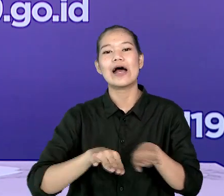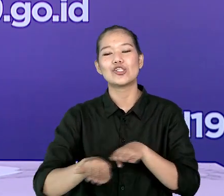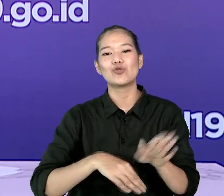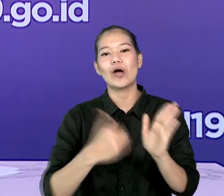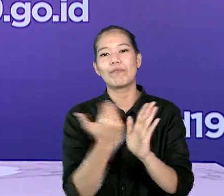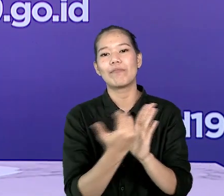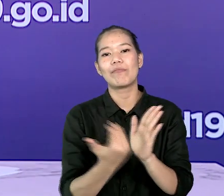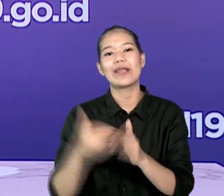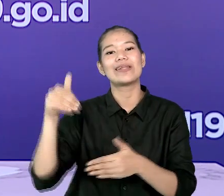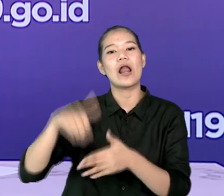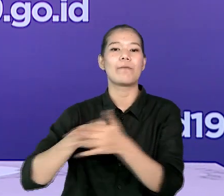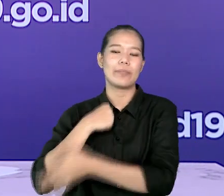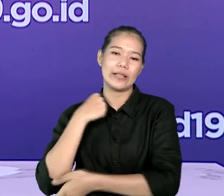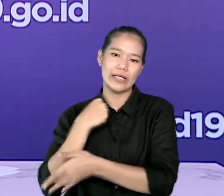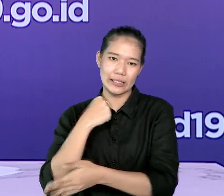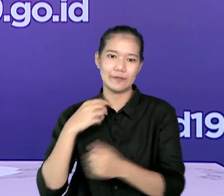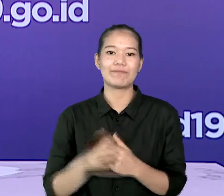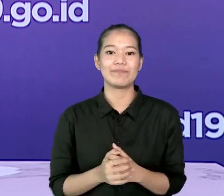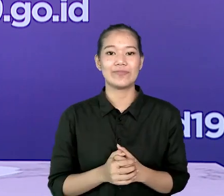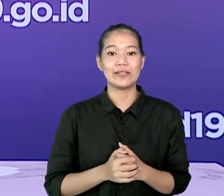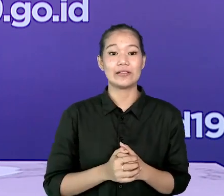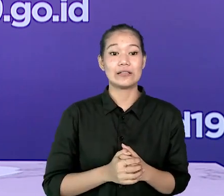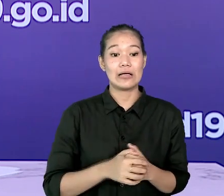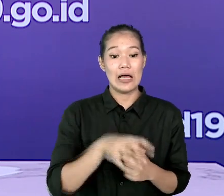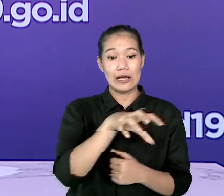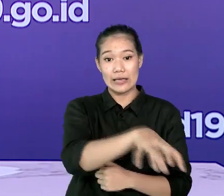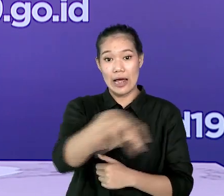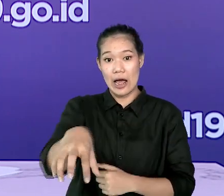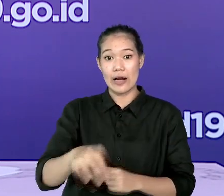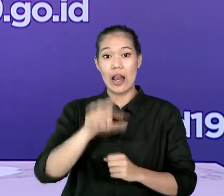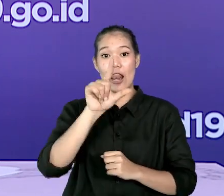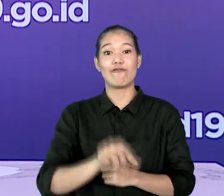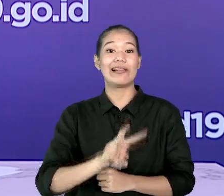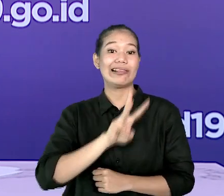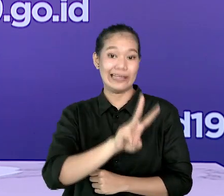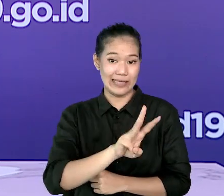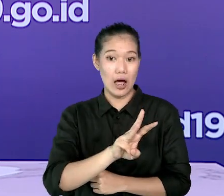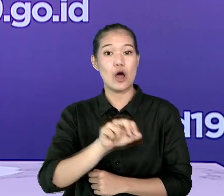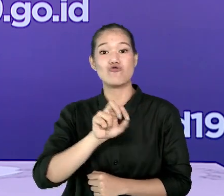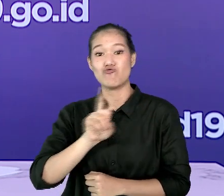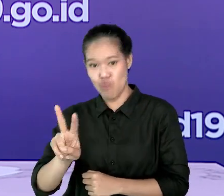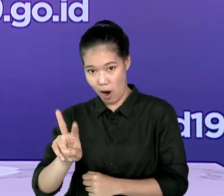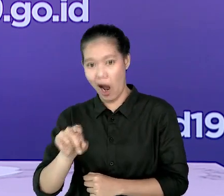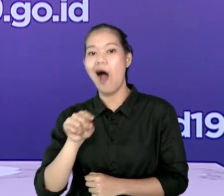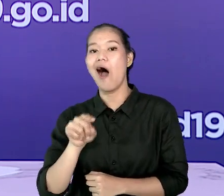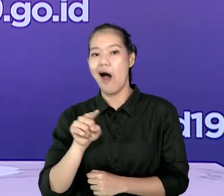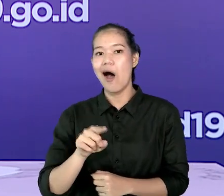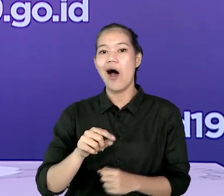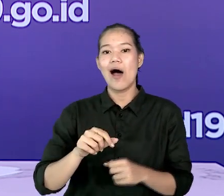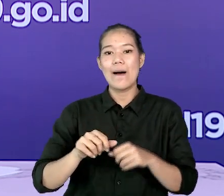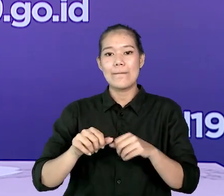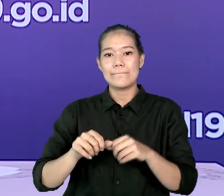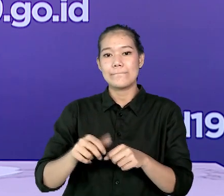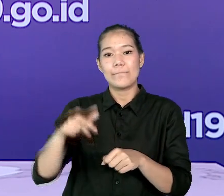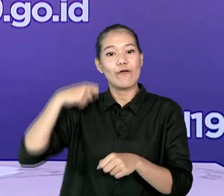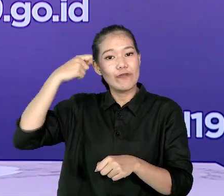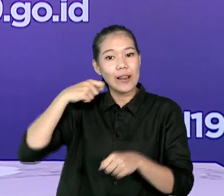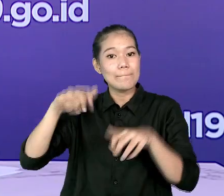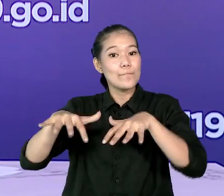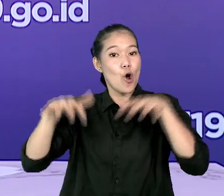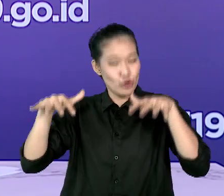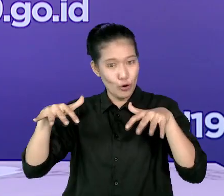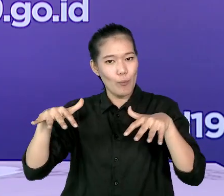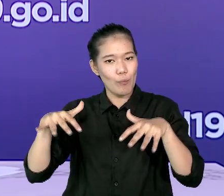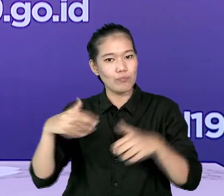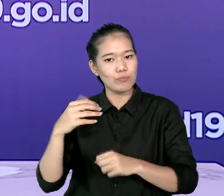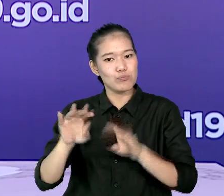2021. Pada daerah level 3 dan 2, bioskop dapat beroperasi dengan kapasitas